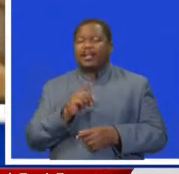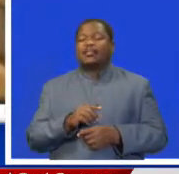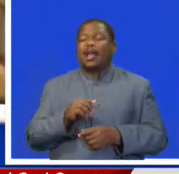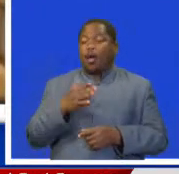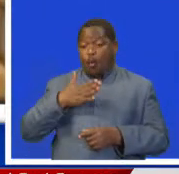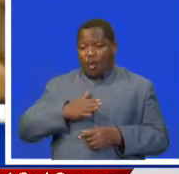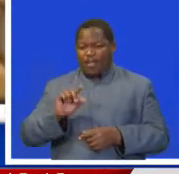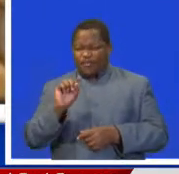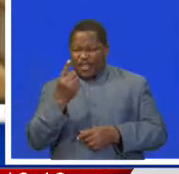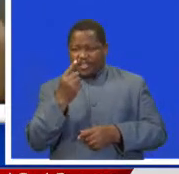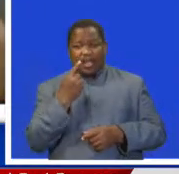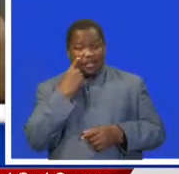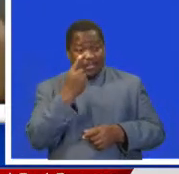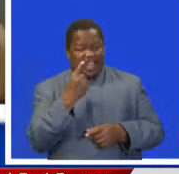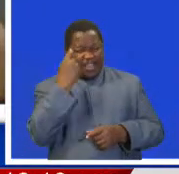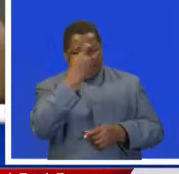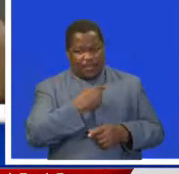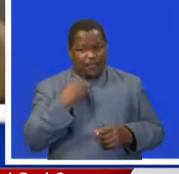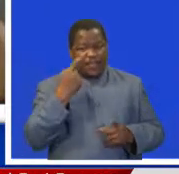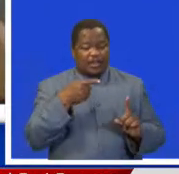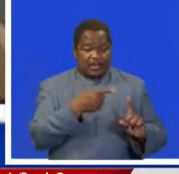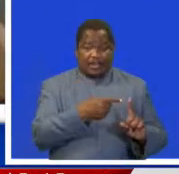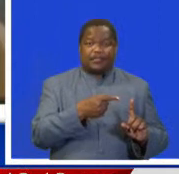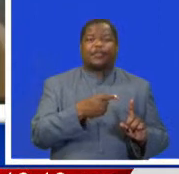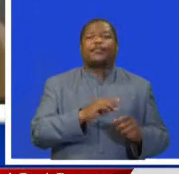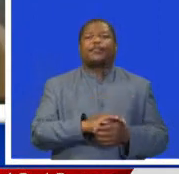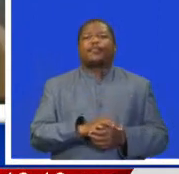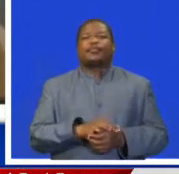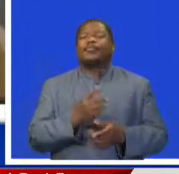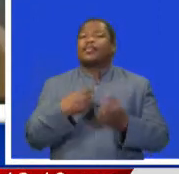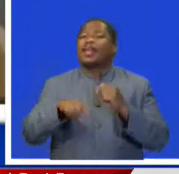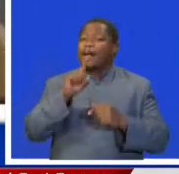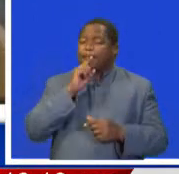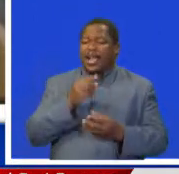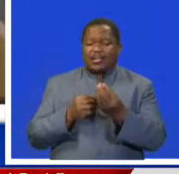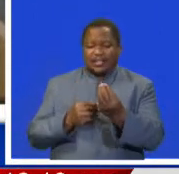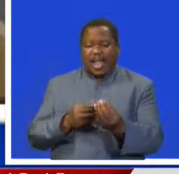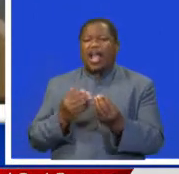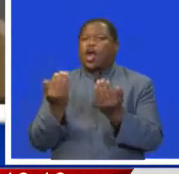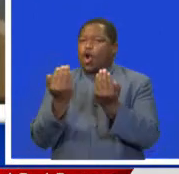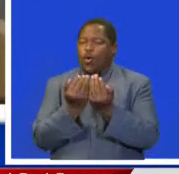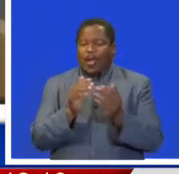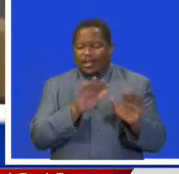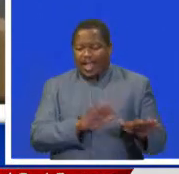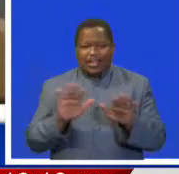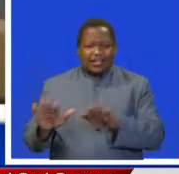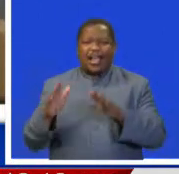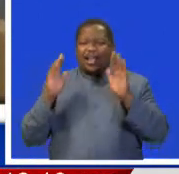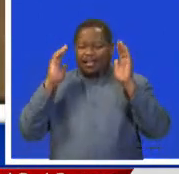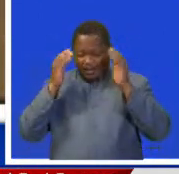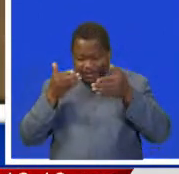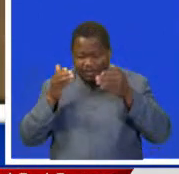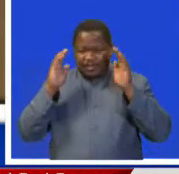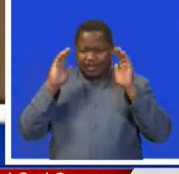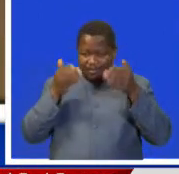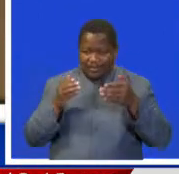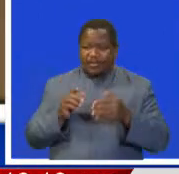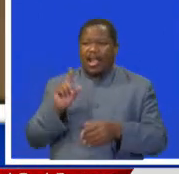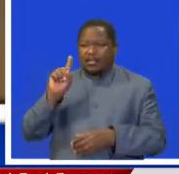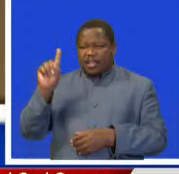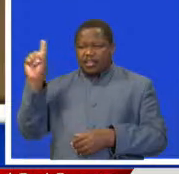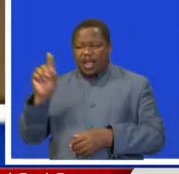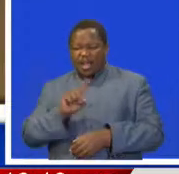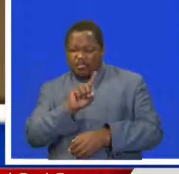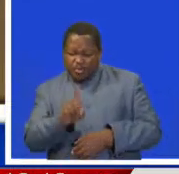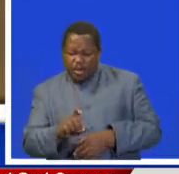bekaphathwa buthongo. Kuhambe kwaze kwafika lapho khona thishela sekamnaka ukuthi uhlale aphethwe buthongo. Wambuta sizathu washo ukuthi